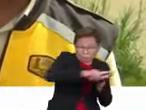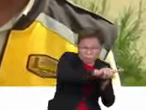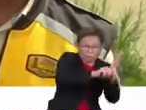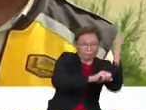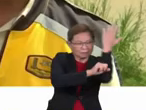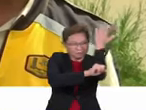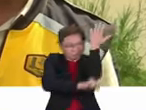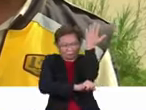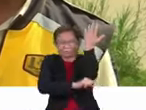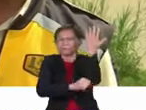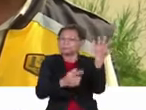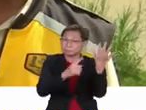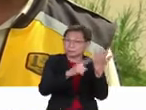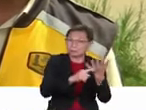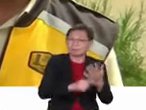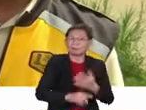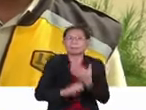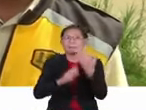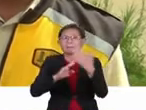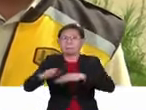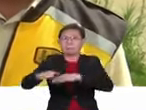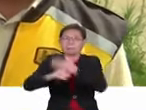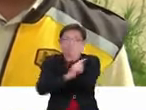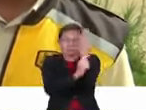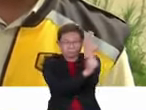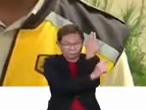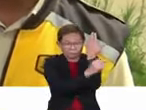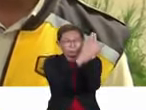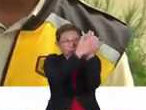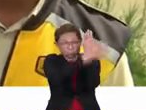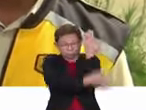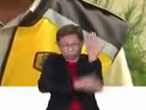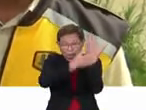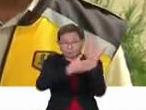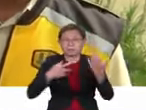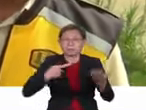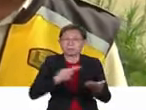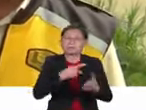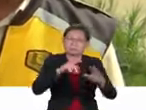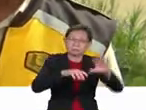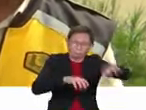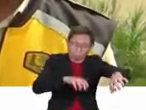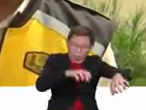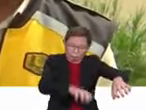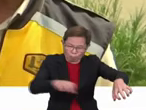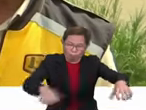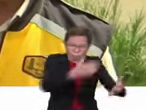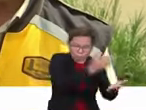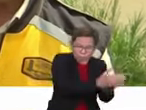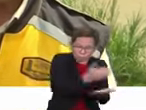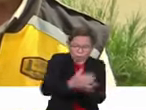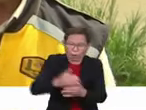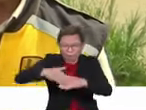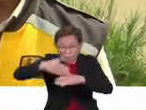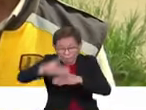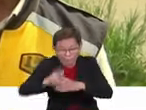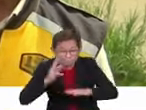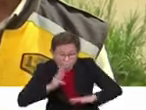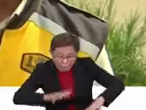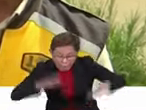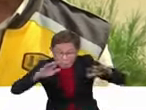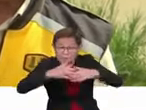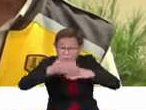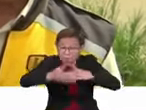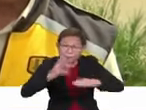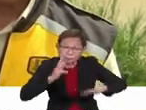Selatan. Pantai Timur ini ada beberapa tempat yang kita singgah, iaitu melihat pasca banjir,